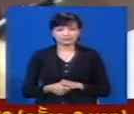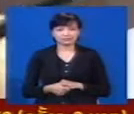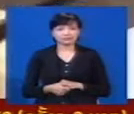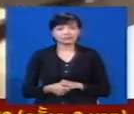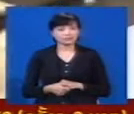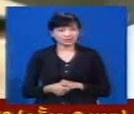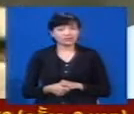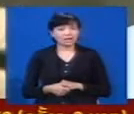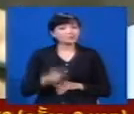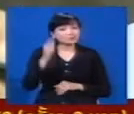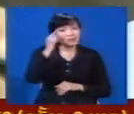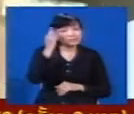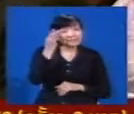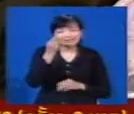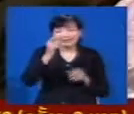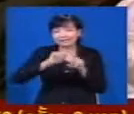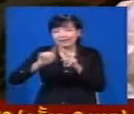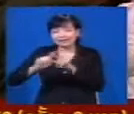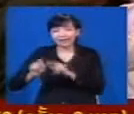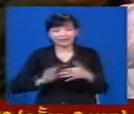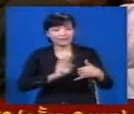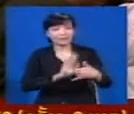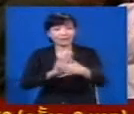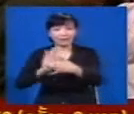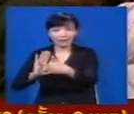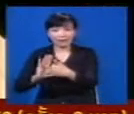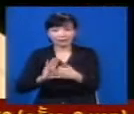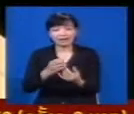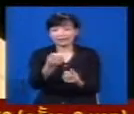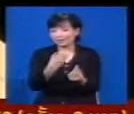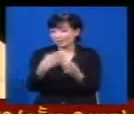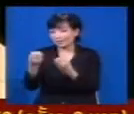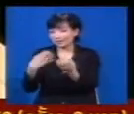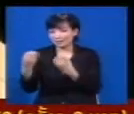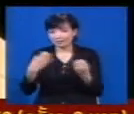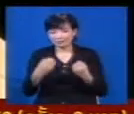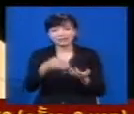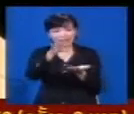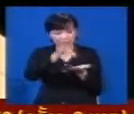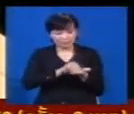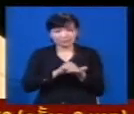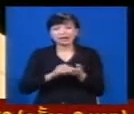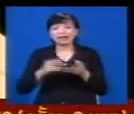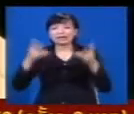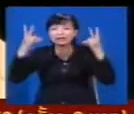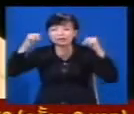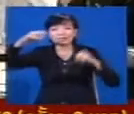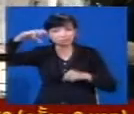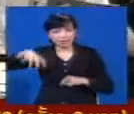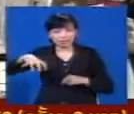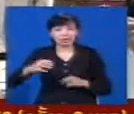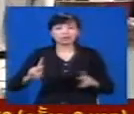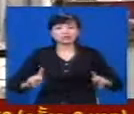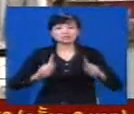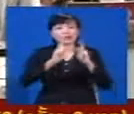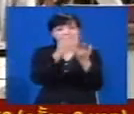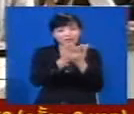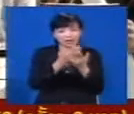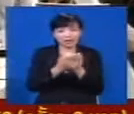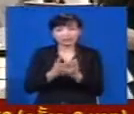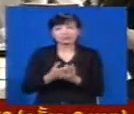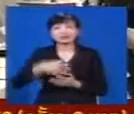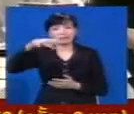โดยความคิดเห็นทั้งหมดนั้นสำนักนายกรัฐมนตรีกระทรวงการคลังและกระทรวงคมนาคมจะรวบรวมนำ